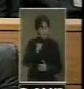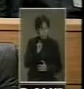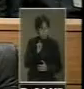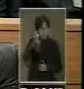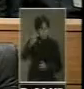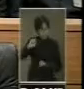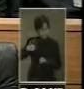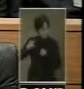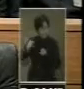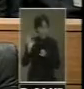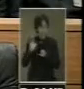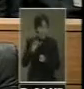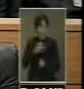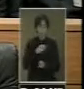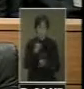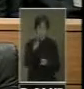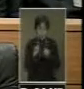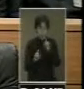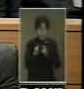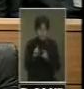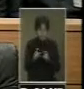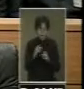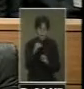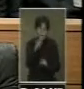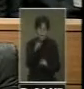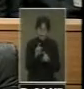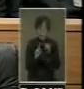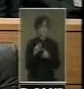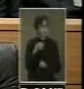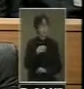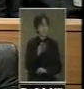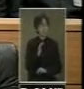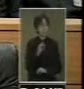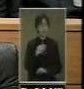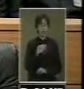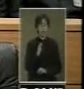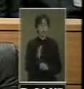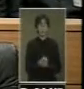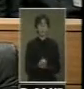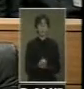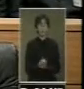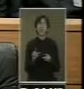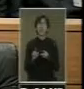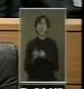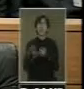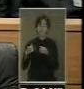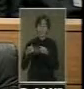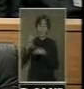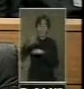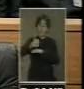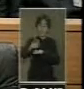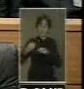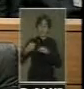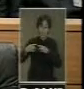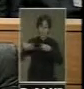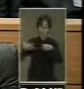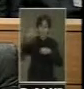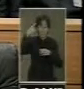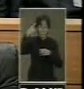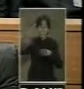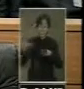แต่ผมไม่อยากเห็นการหลั่งเลือดด้วยการยั่วยุด้วยกระบวนการใดๆทั้งสิ้นเช่นเดียวกันท่านผู้นำฝ่ายค้าน